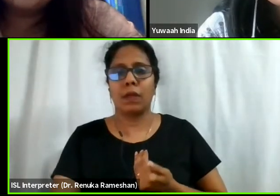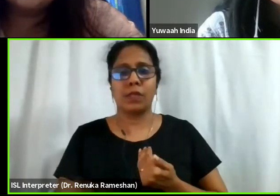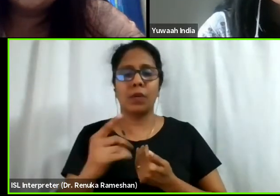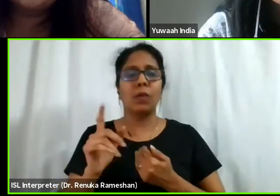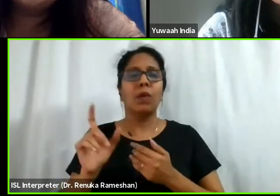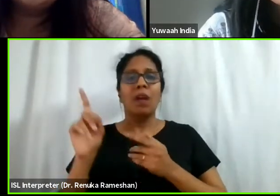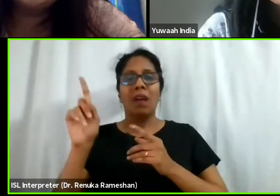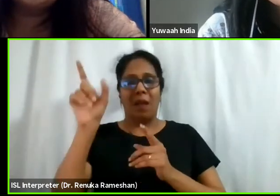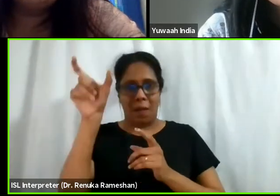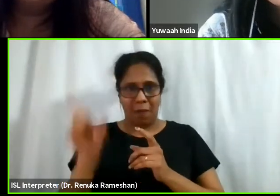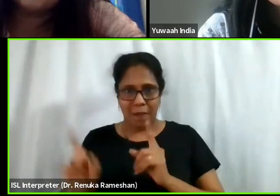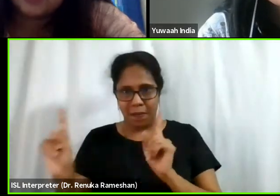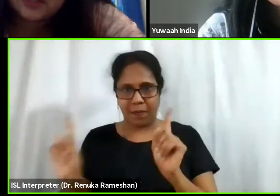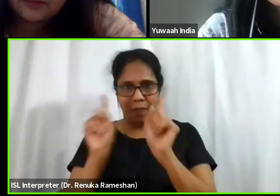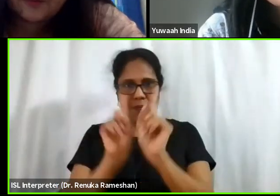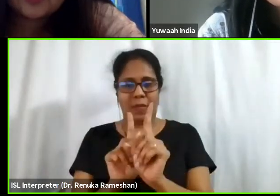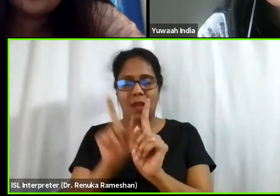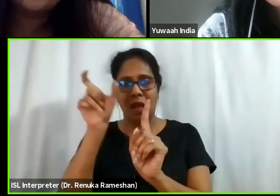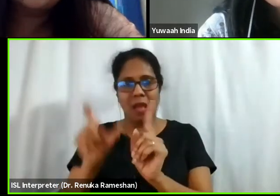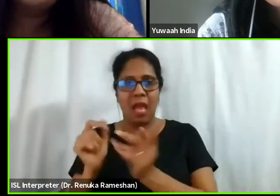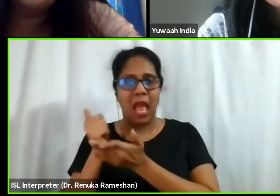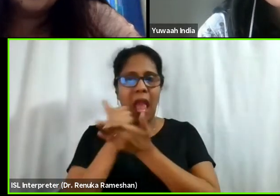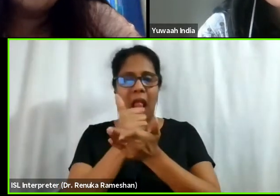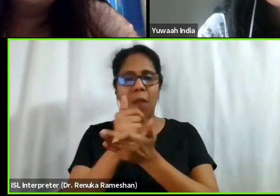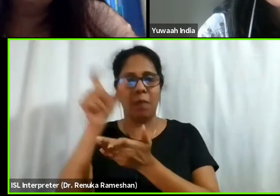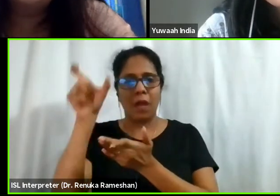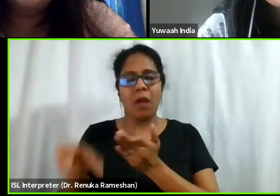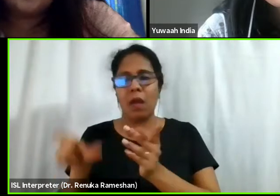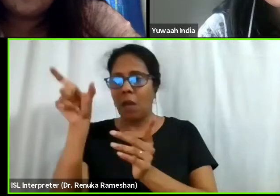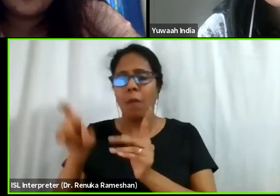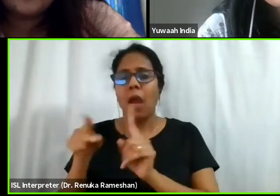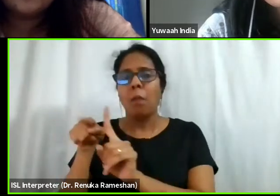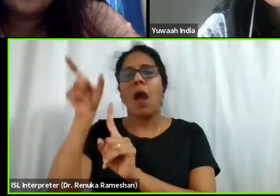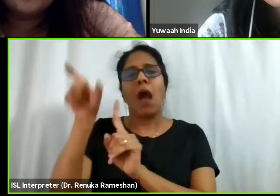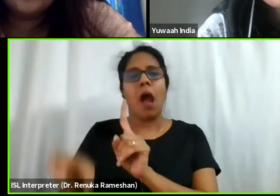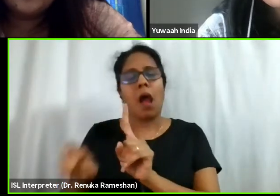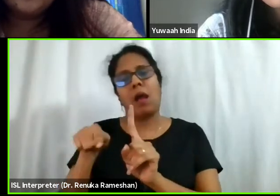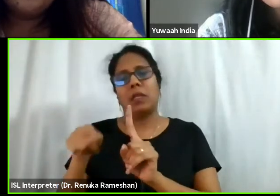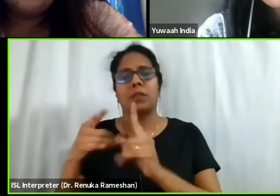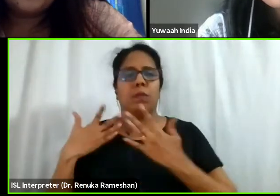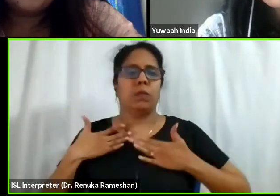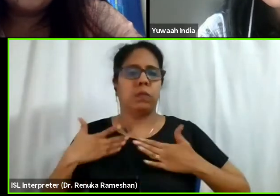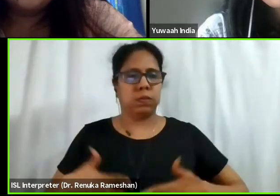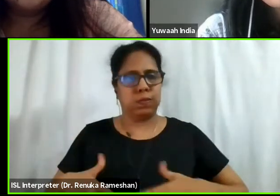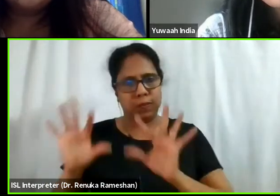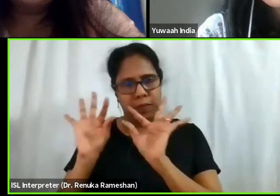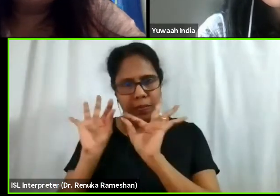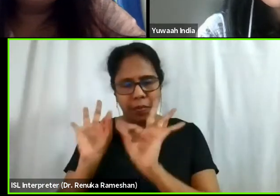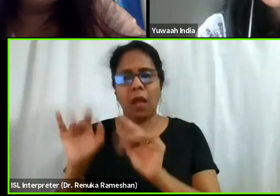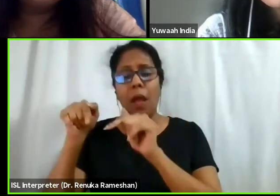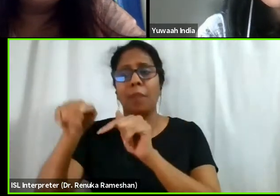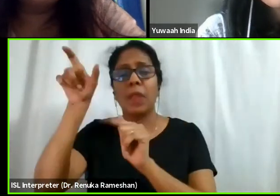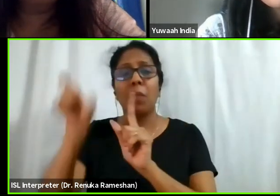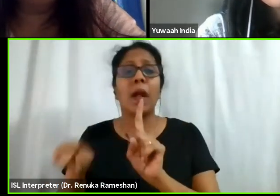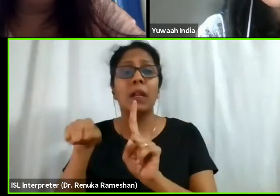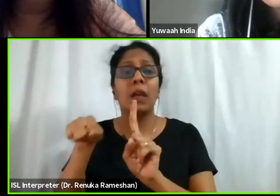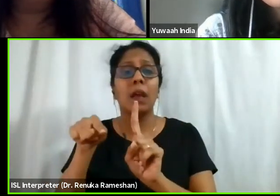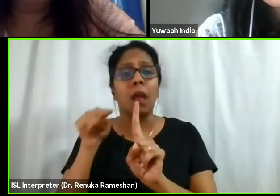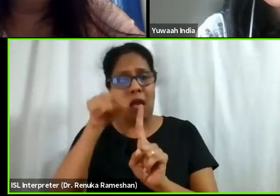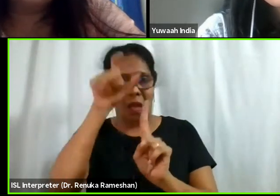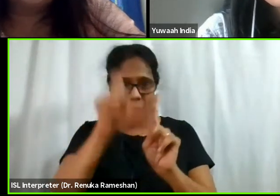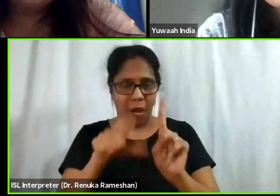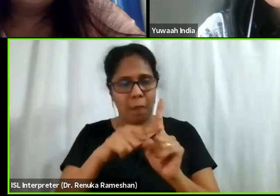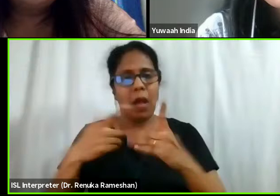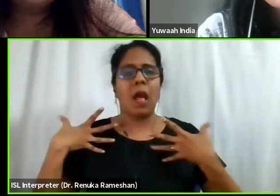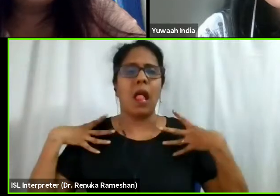यही बताते हैं कि ठीक है इन्फेक्शन पॉजिटिव हो गया आपका कोई लव्ड वन, बट जरूरी नहीं है कि ये